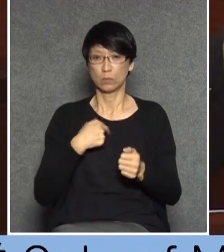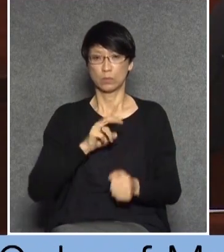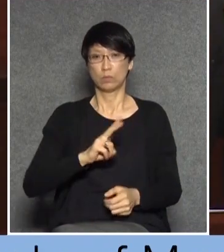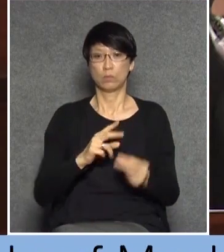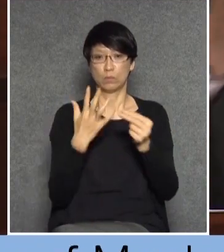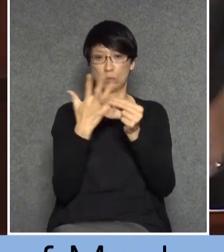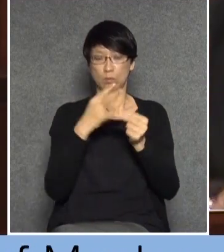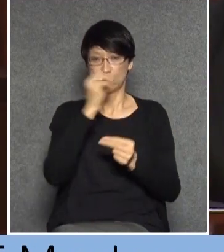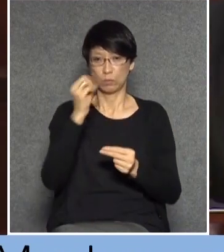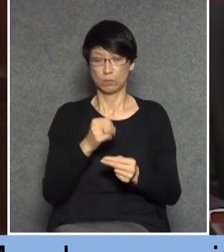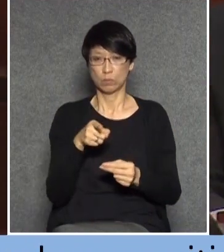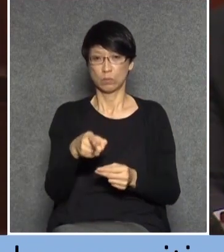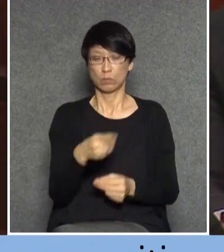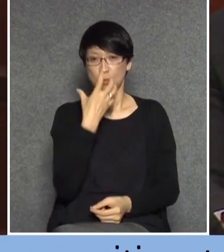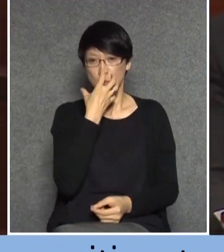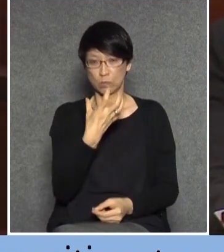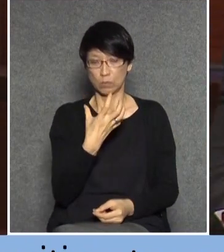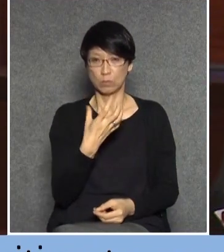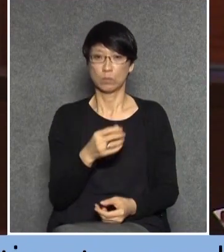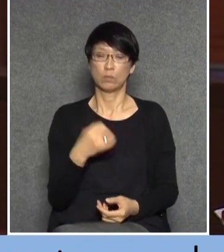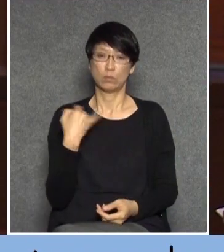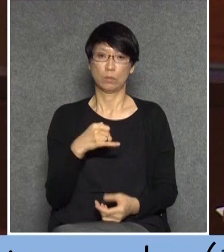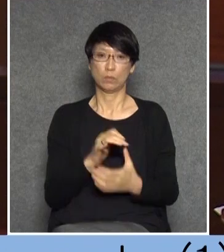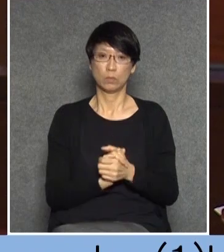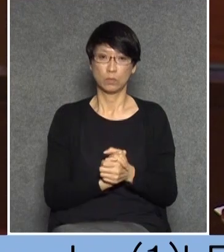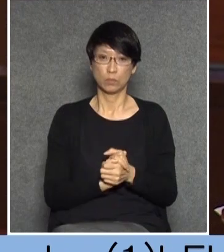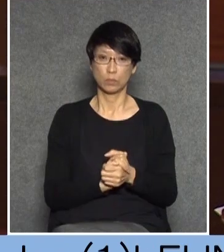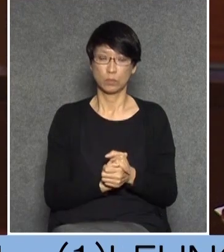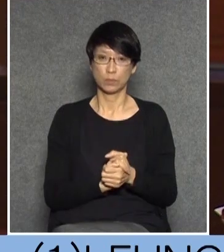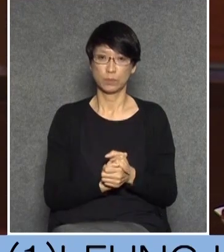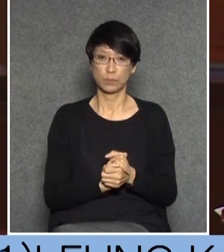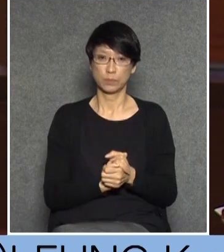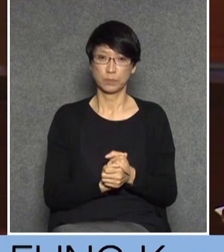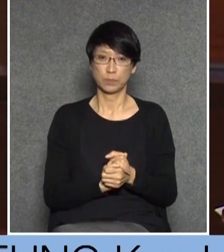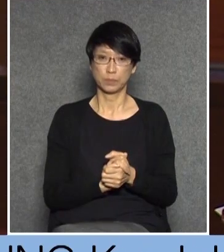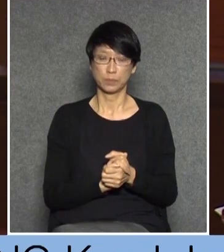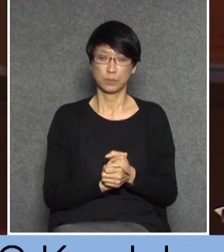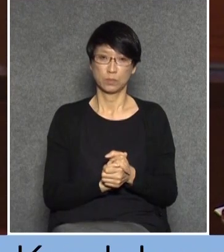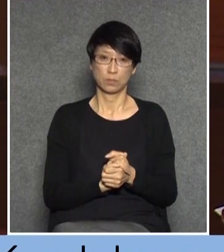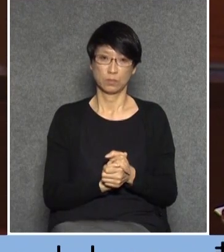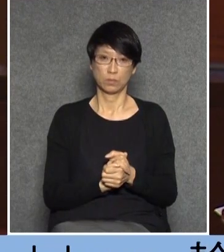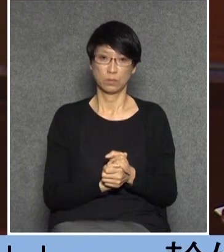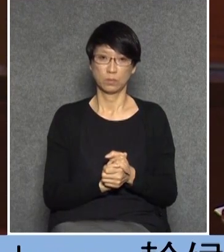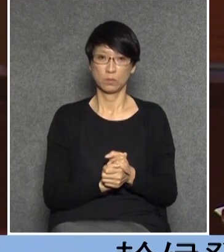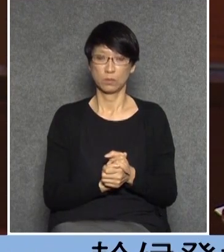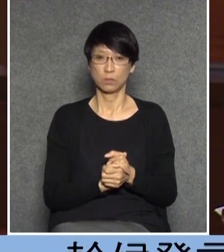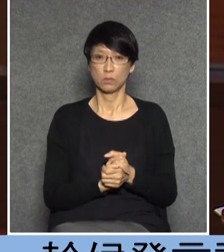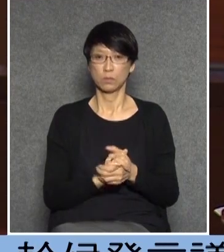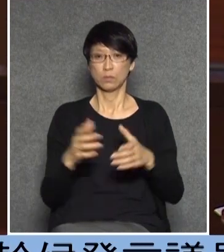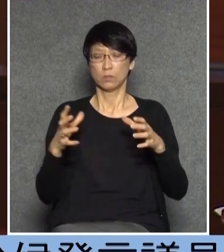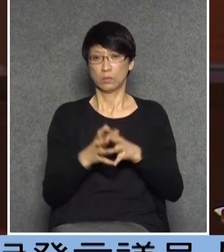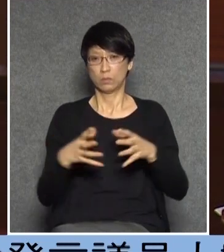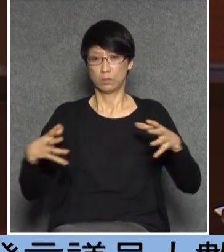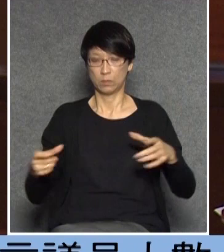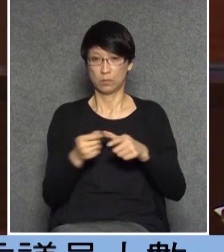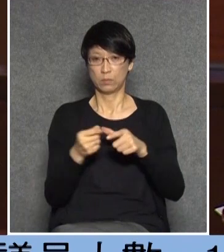吧？當社會出現了一小撮所謂企業股東利益凌駕公眾